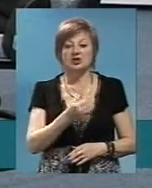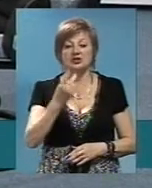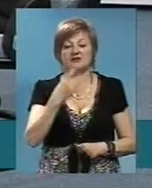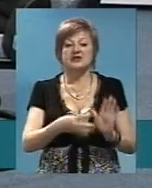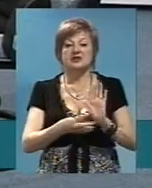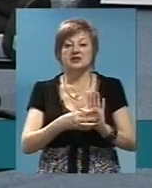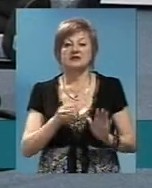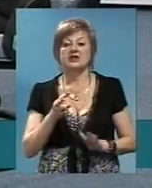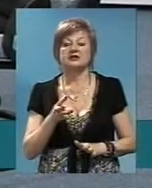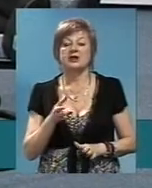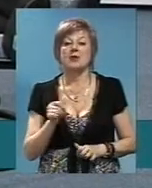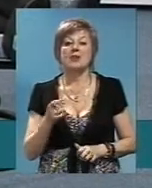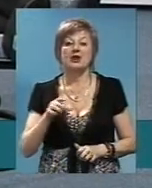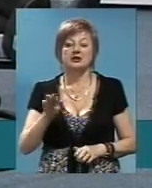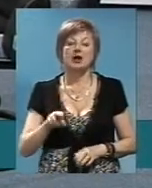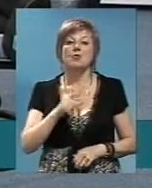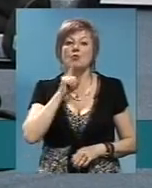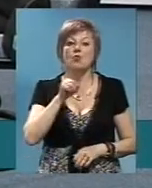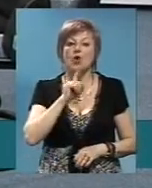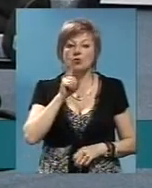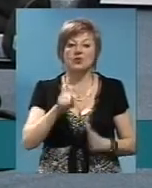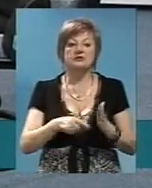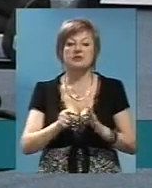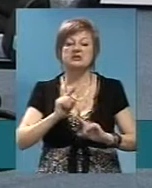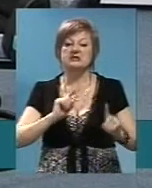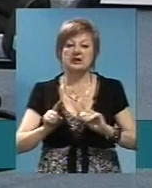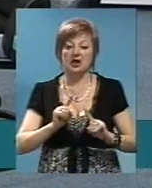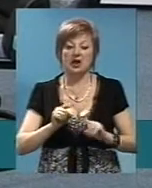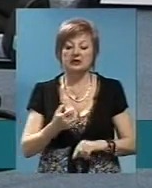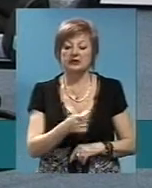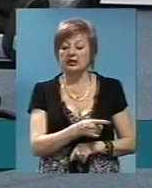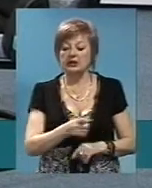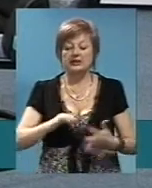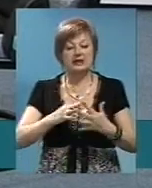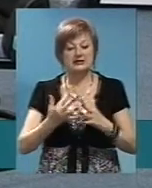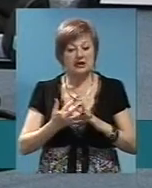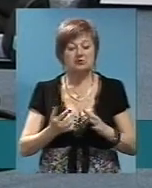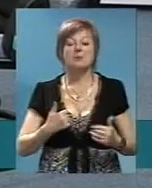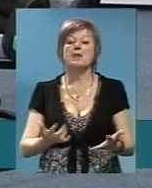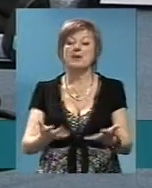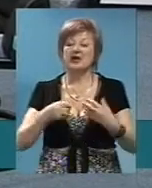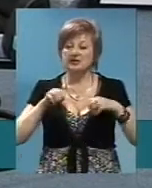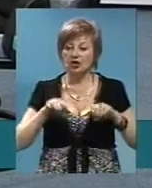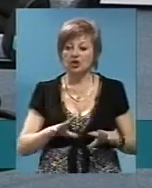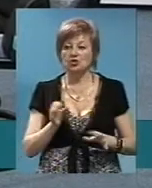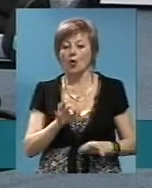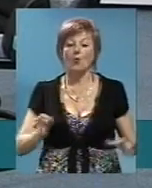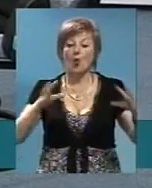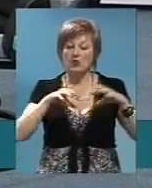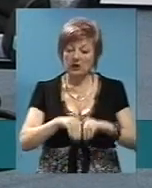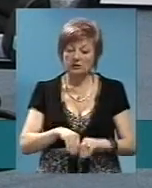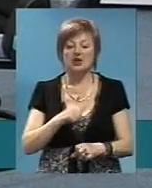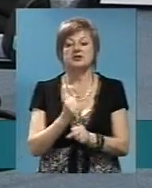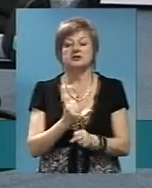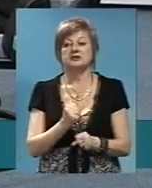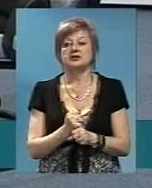29 березня Пологівська міська рада і ряд сільських рад ми прийняли рішення про об'єднання, утворили